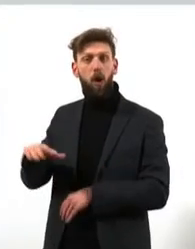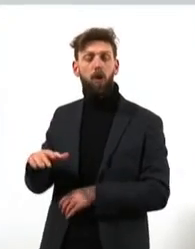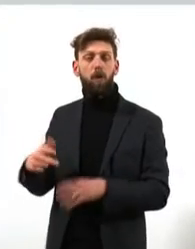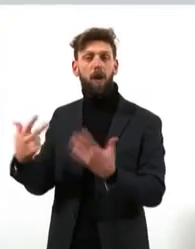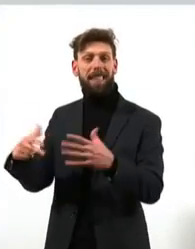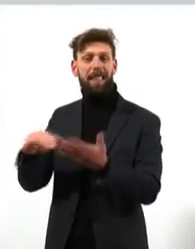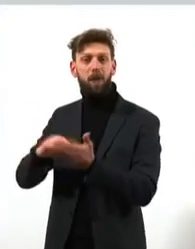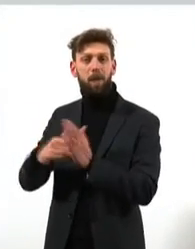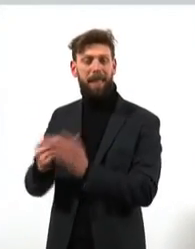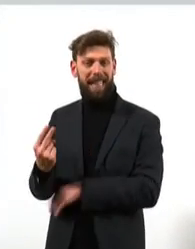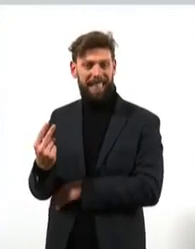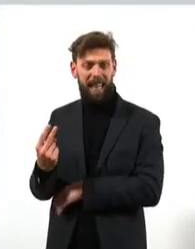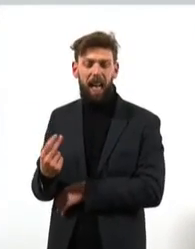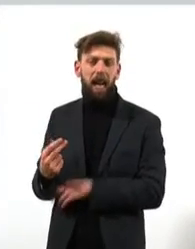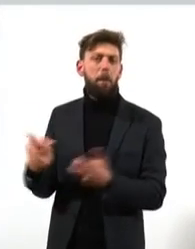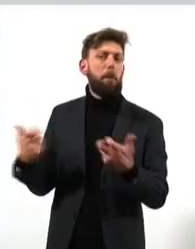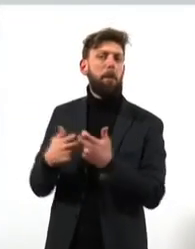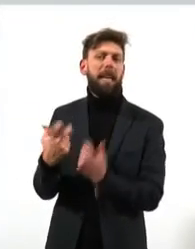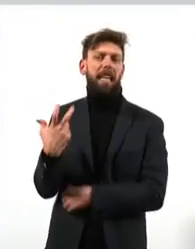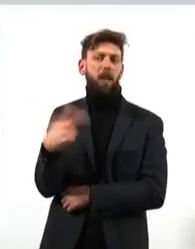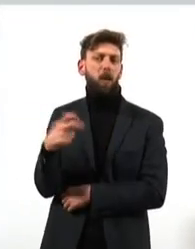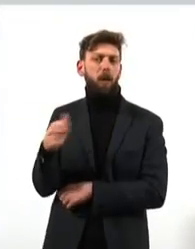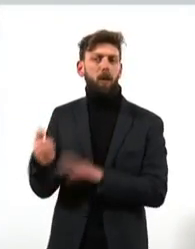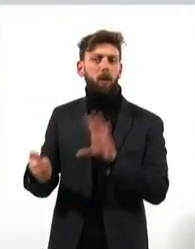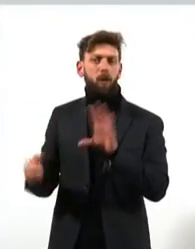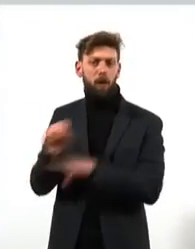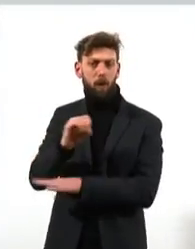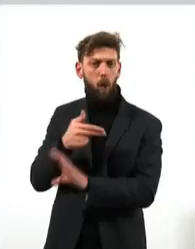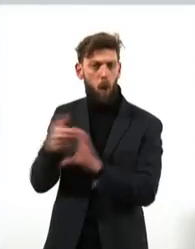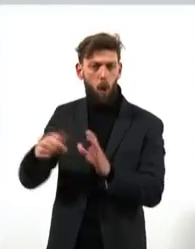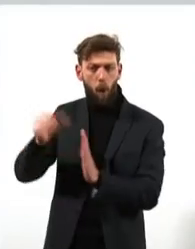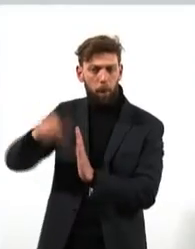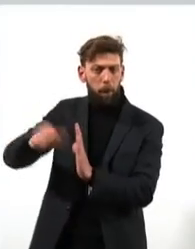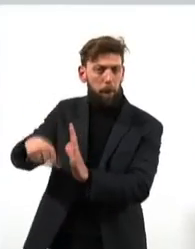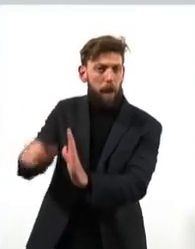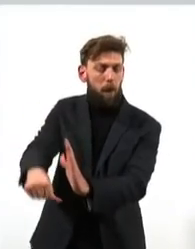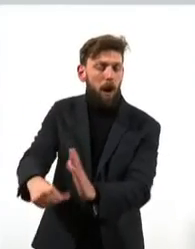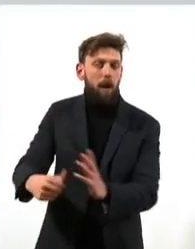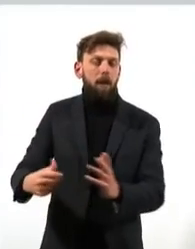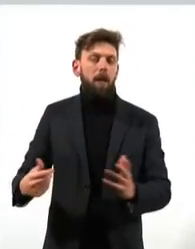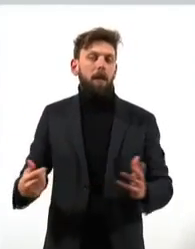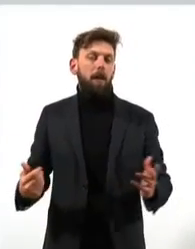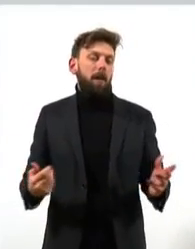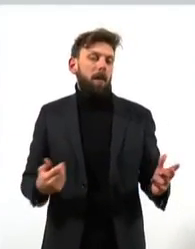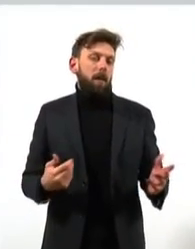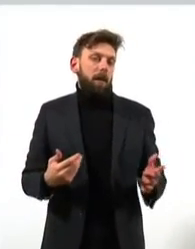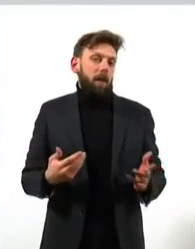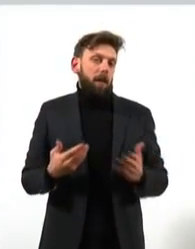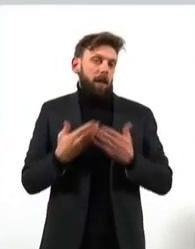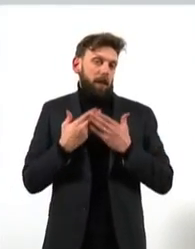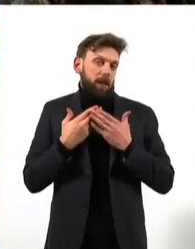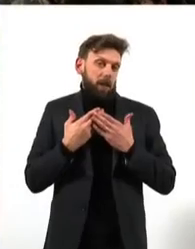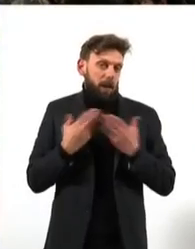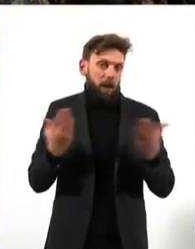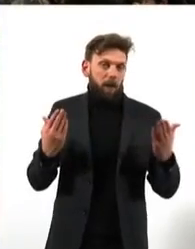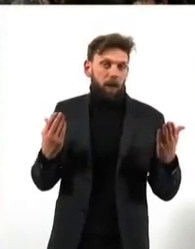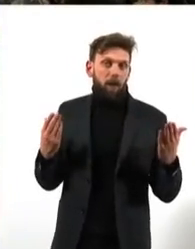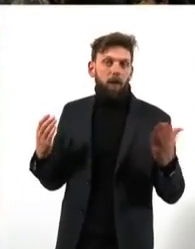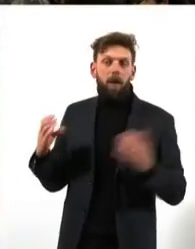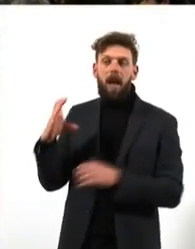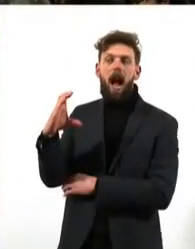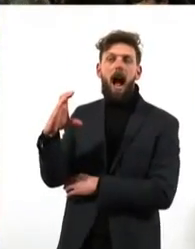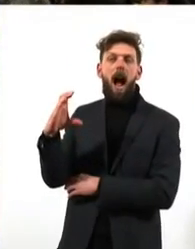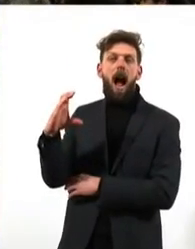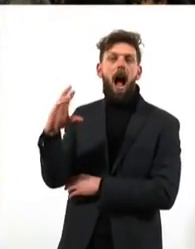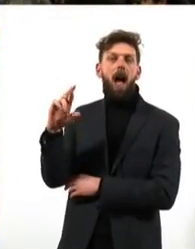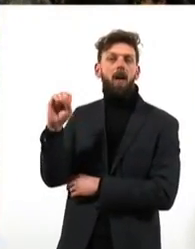pour 360 euros par mois. Et franchement, moi, je trouve que le CROUS de Lorraine